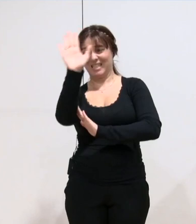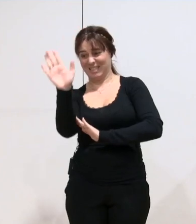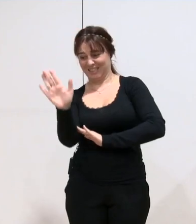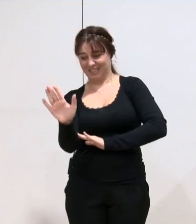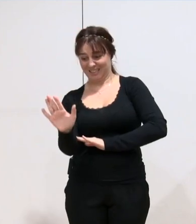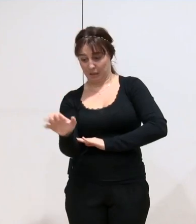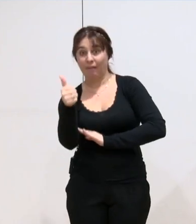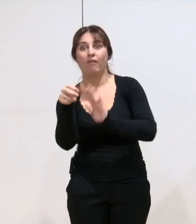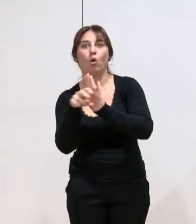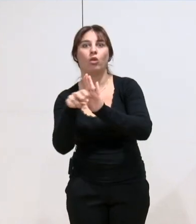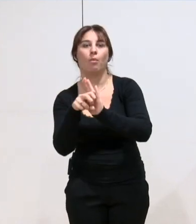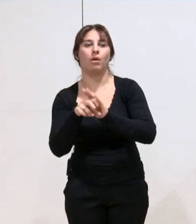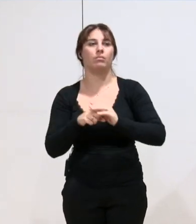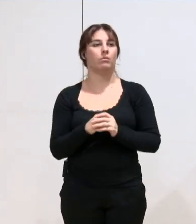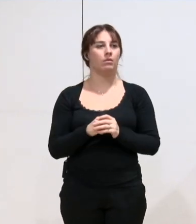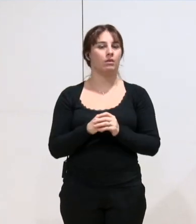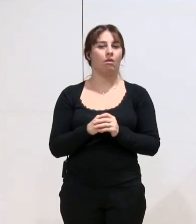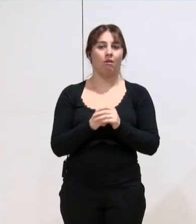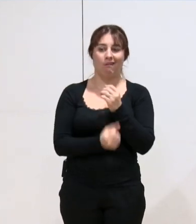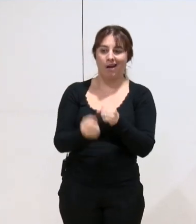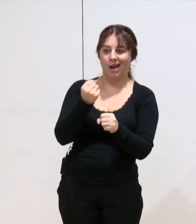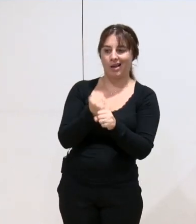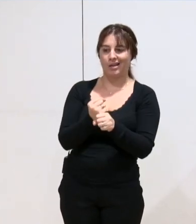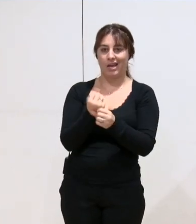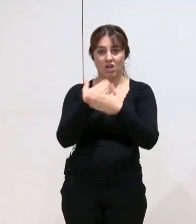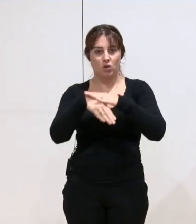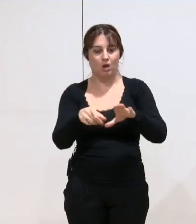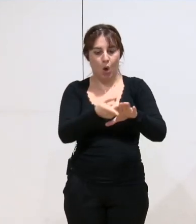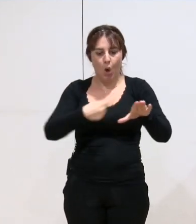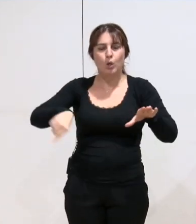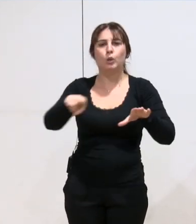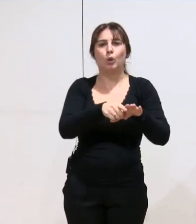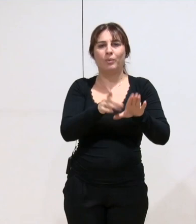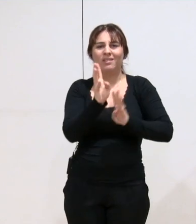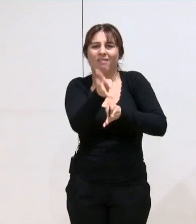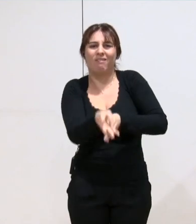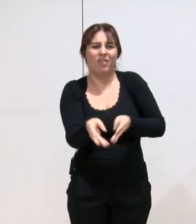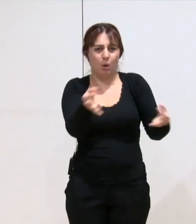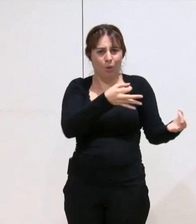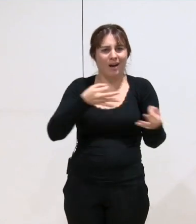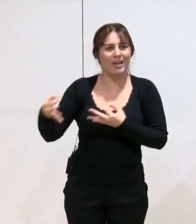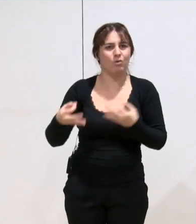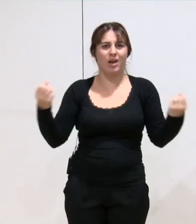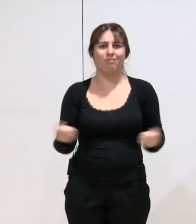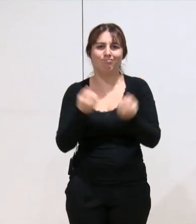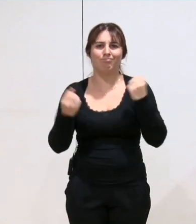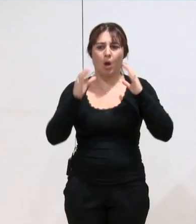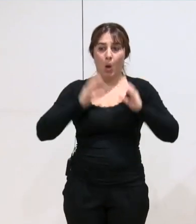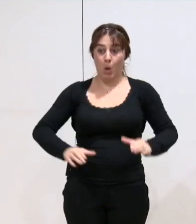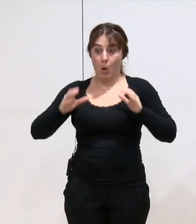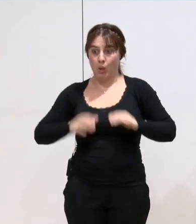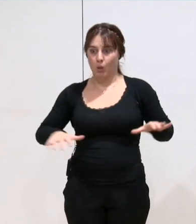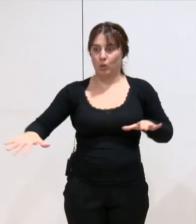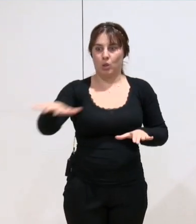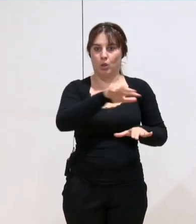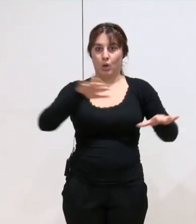Créer une activité cycliste sur piste régulière au Palais des Sports de Grenoble pour tous les clubs de la